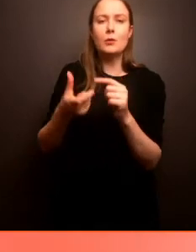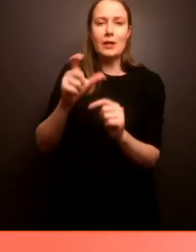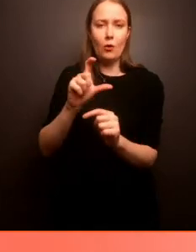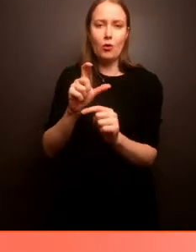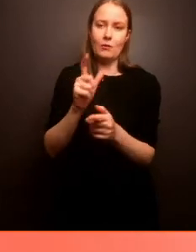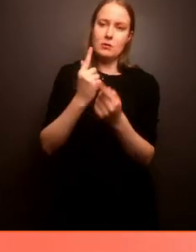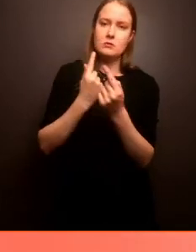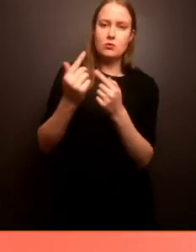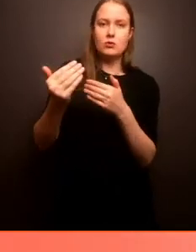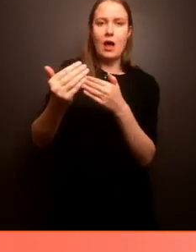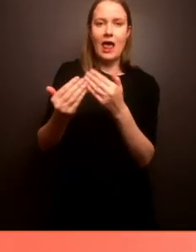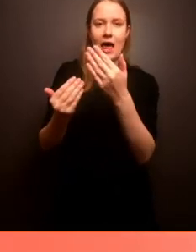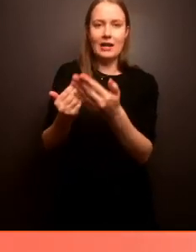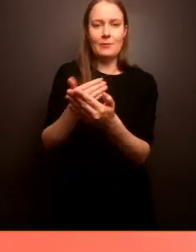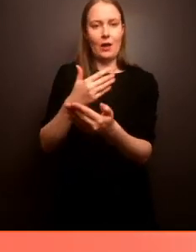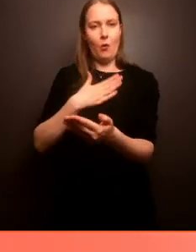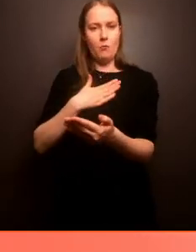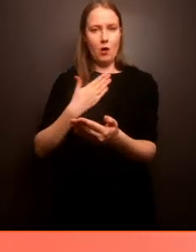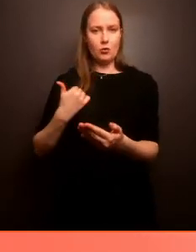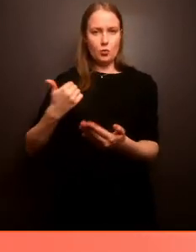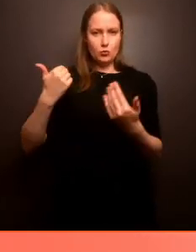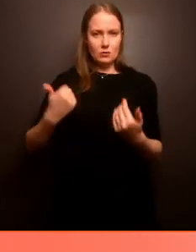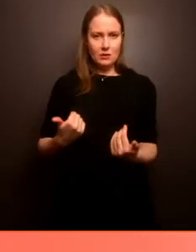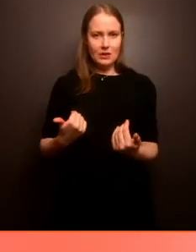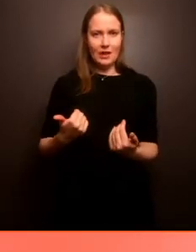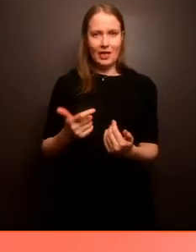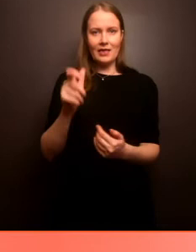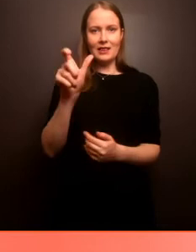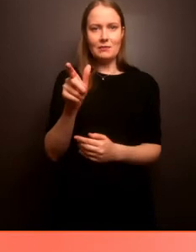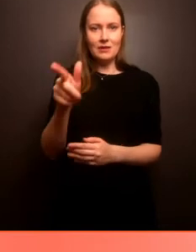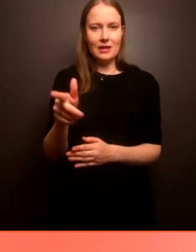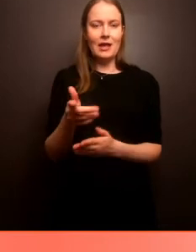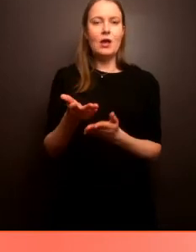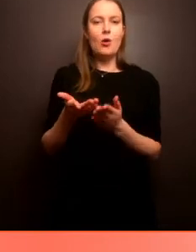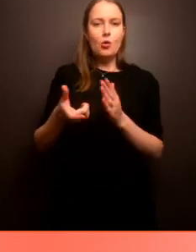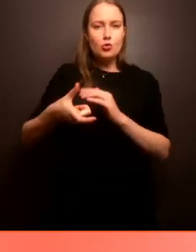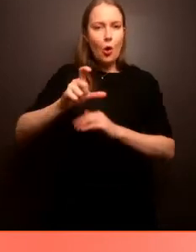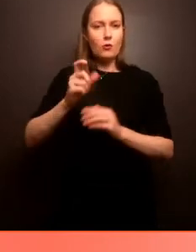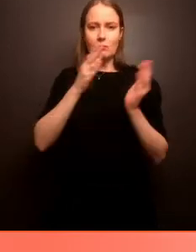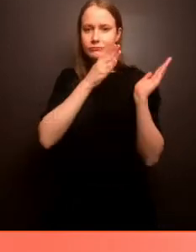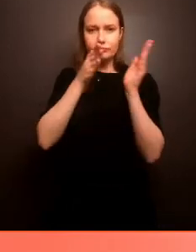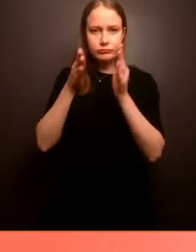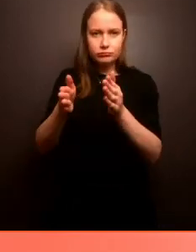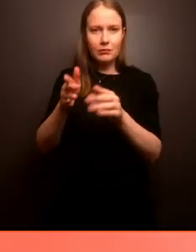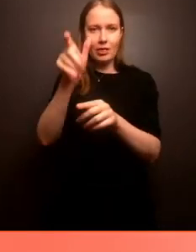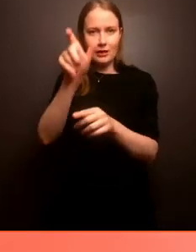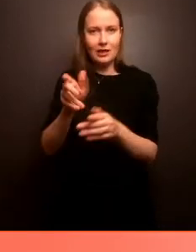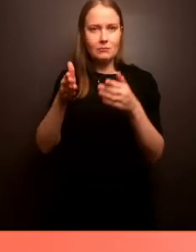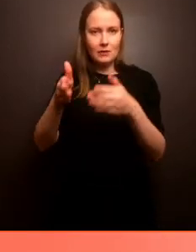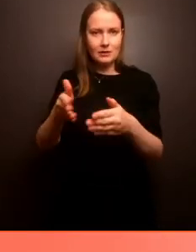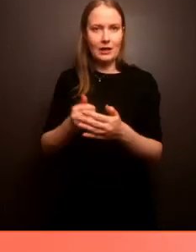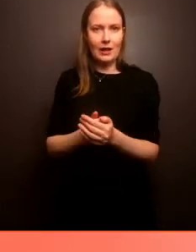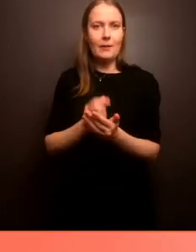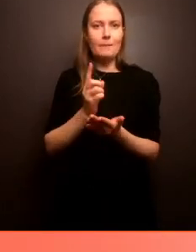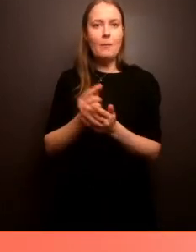nõustav lähenemine oma inimestele ja juhtimisele. Ja see on juht, kes tõepoolest loob selle keskkonna, kus inimesed